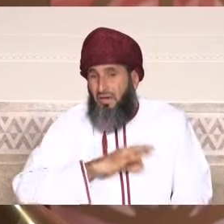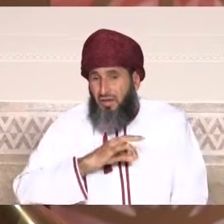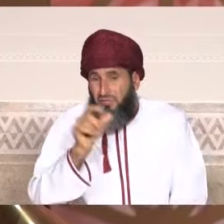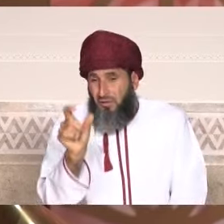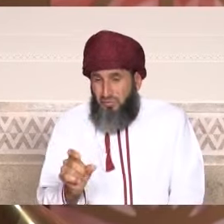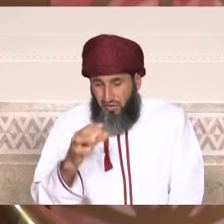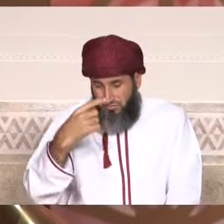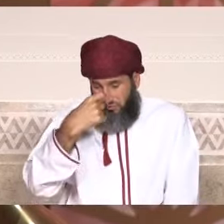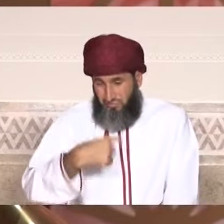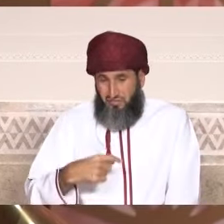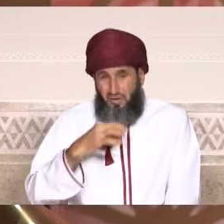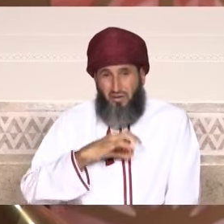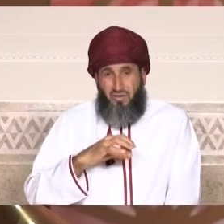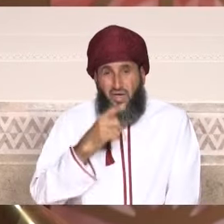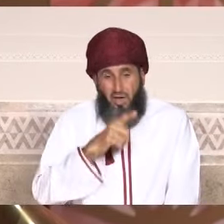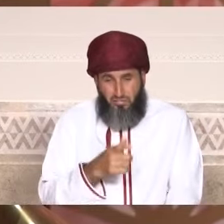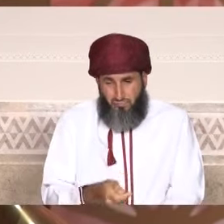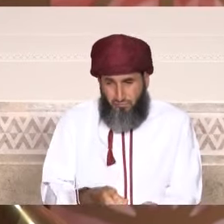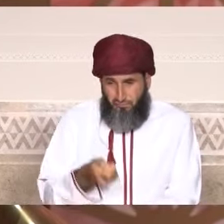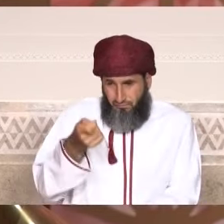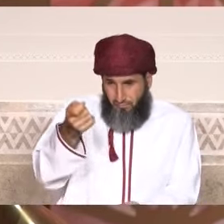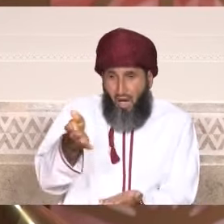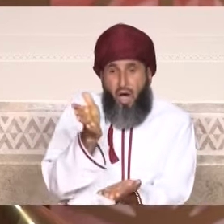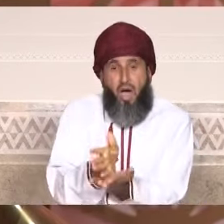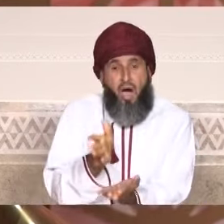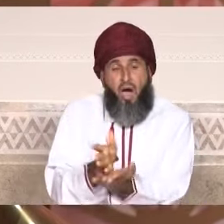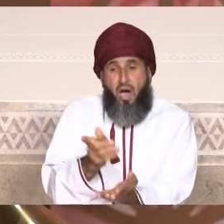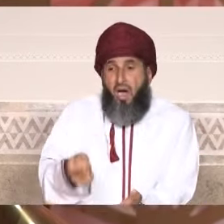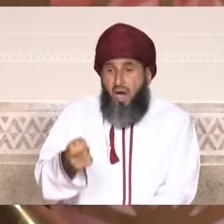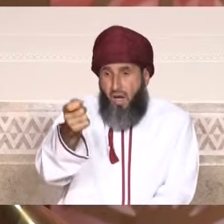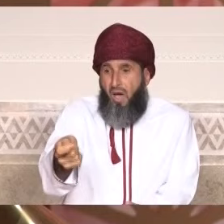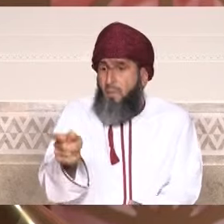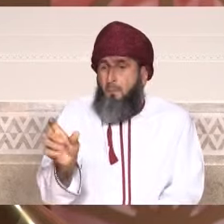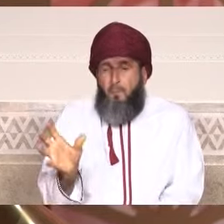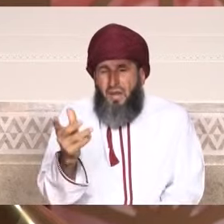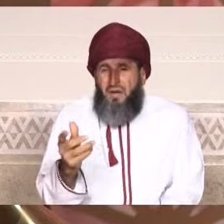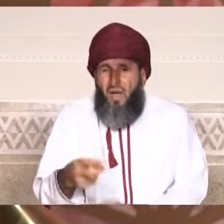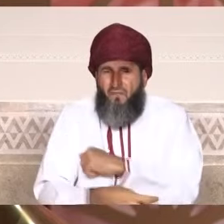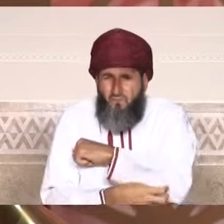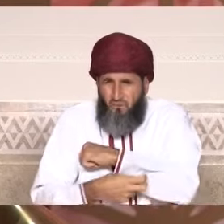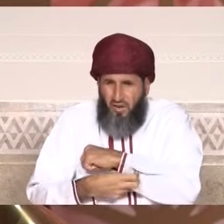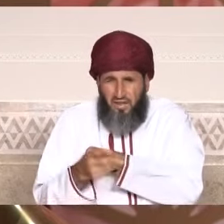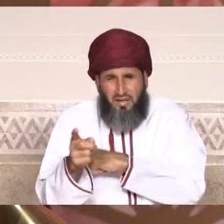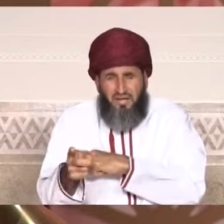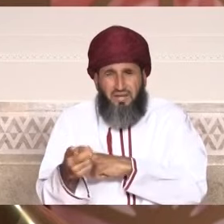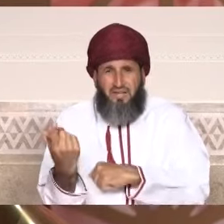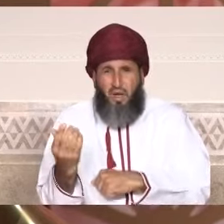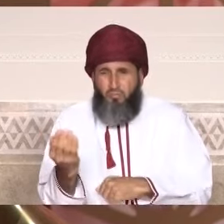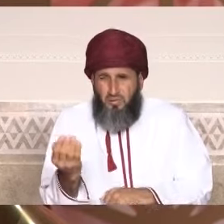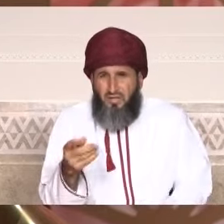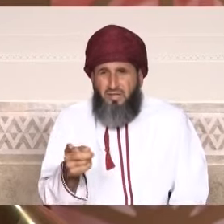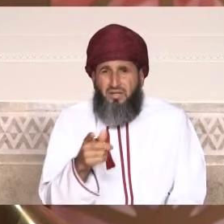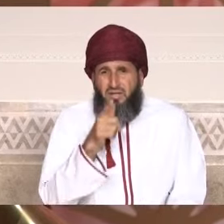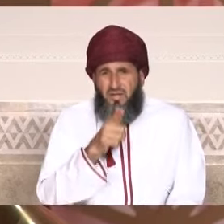المزكي، فإنه يؤدي هذا الحق إلى الأصناف المستحقة، أما أن يستفيد هو منها من